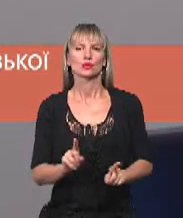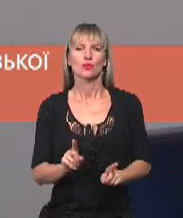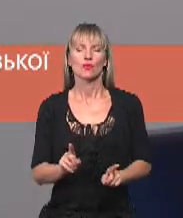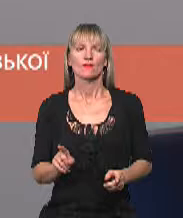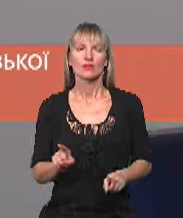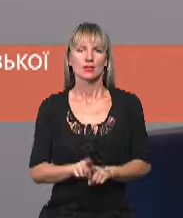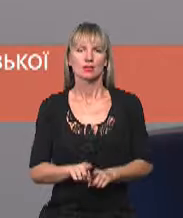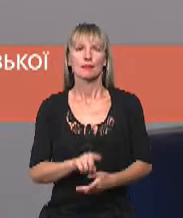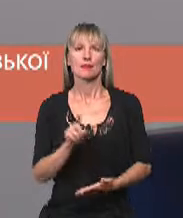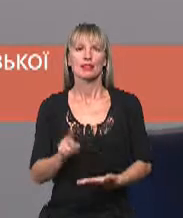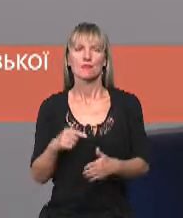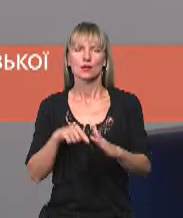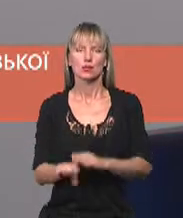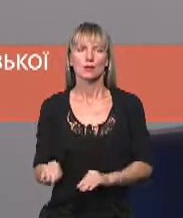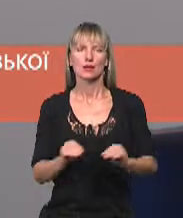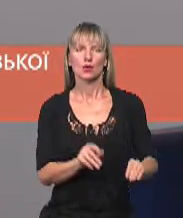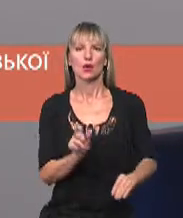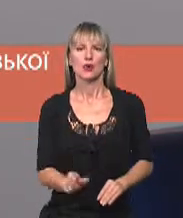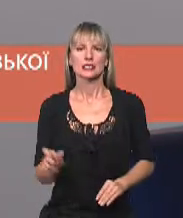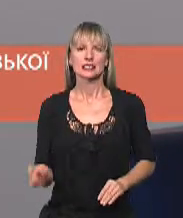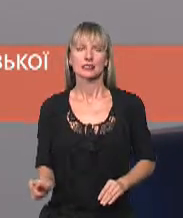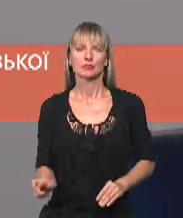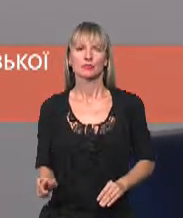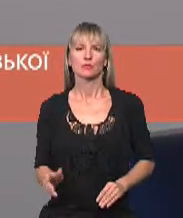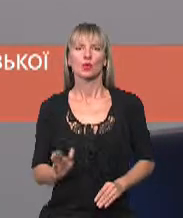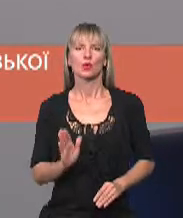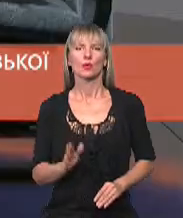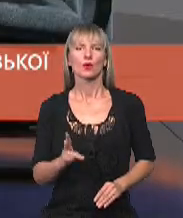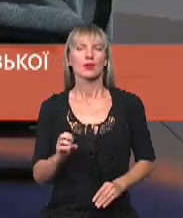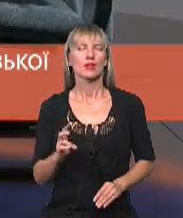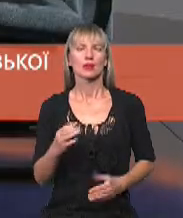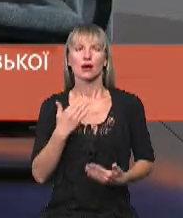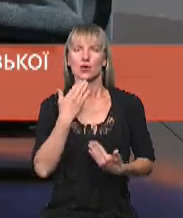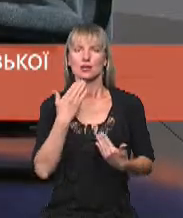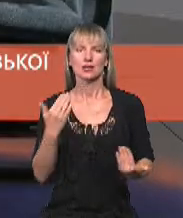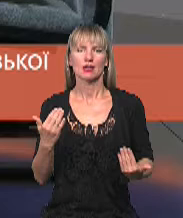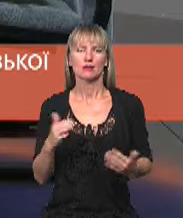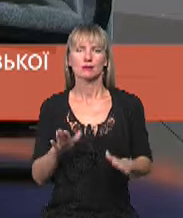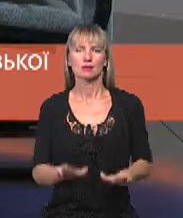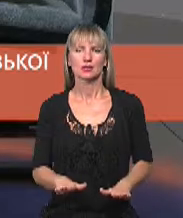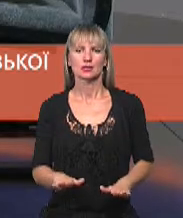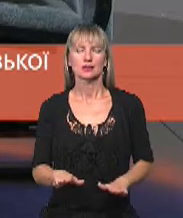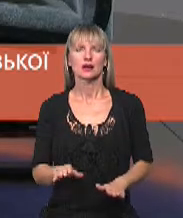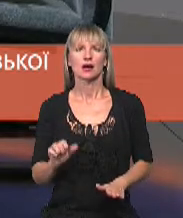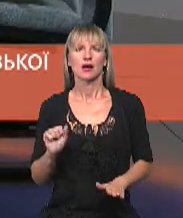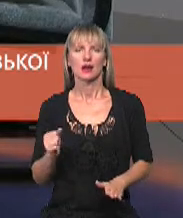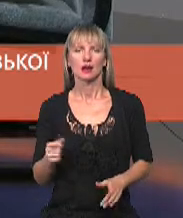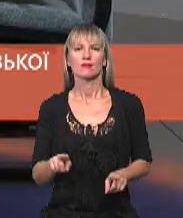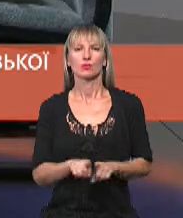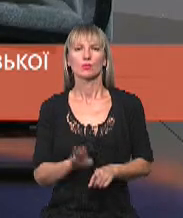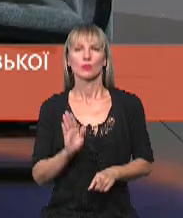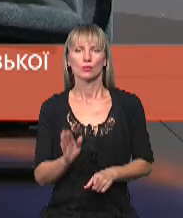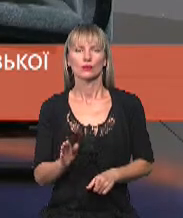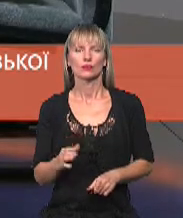таки питання внутрішньопереміщених осіб будуть не на останньому, скажімо так, місці, а все ж таки